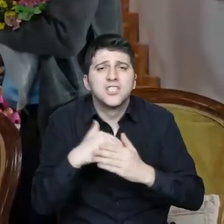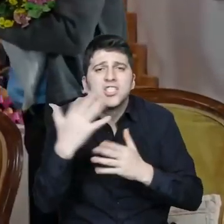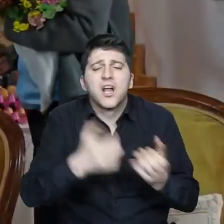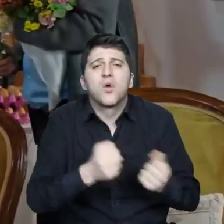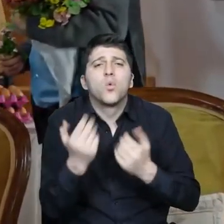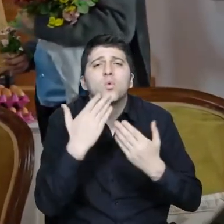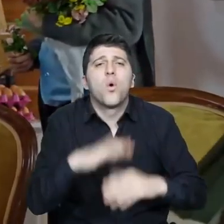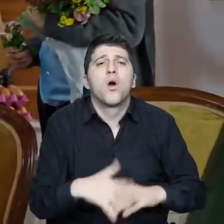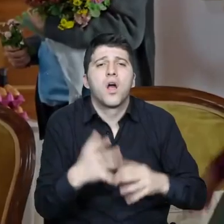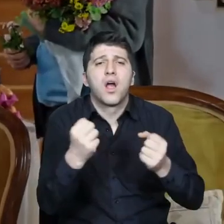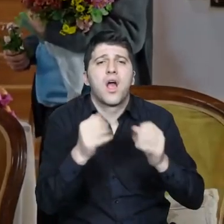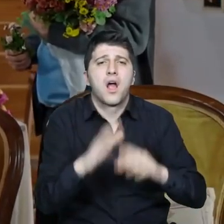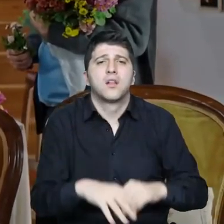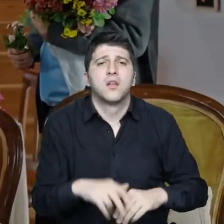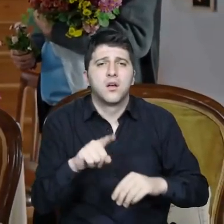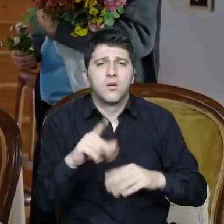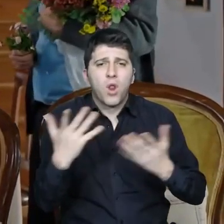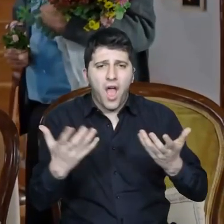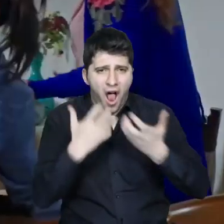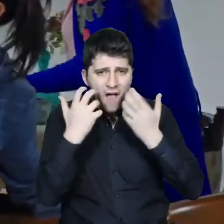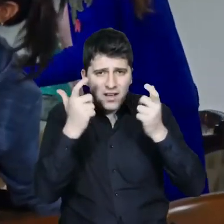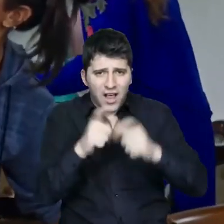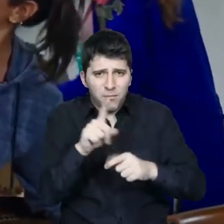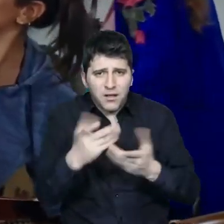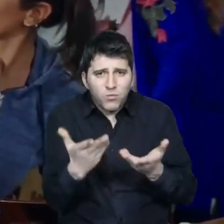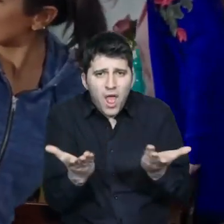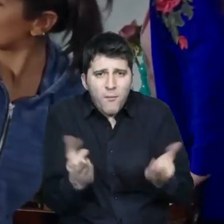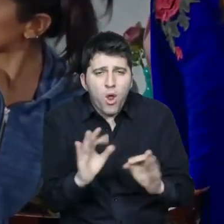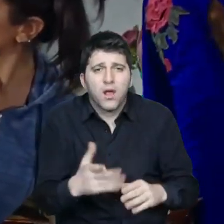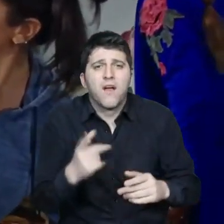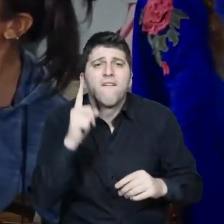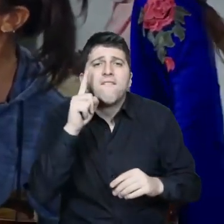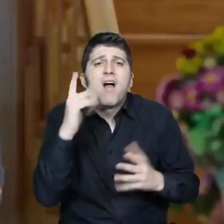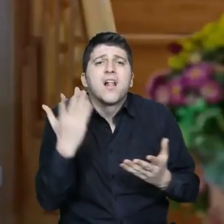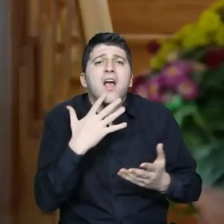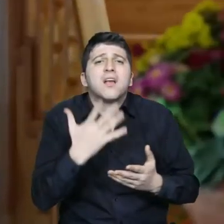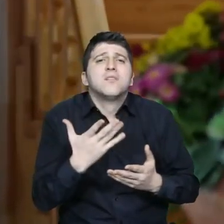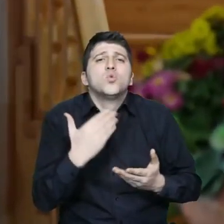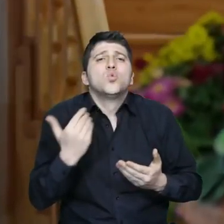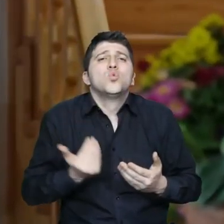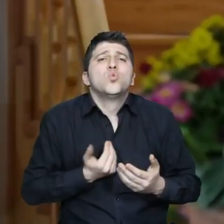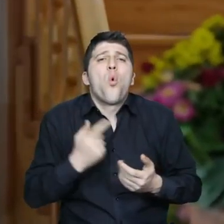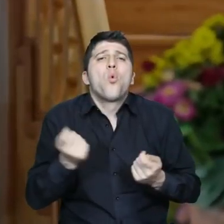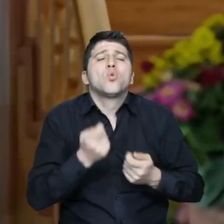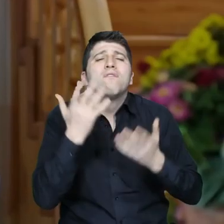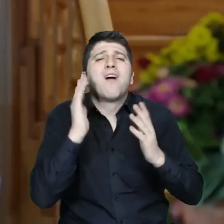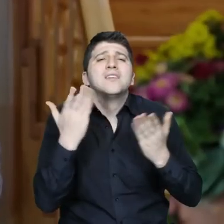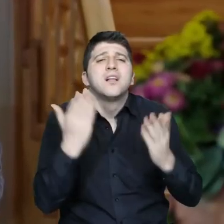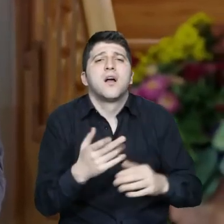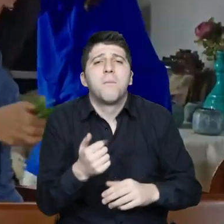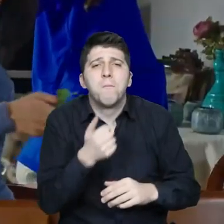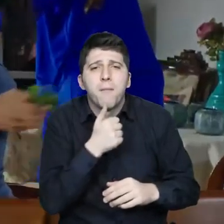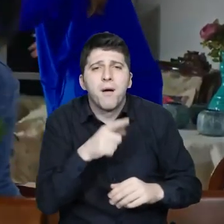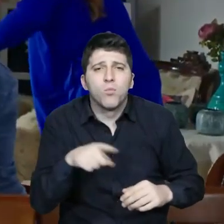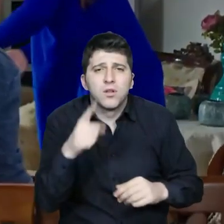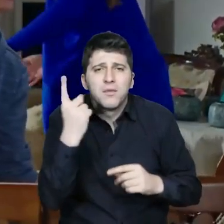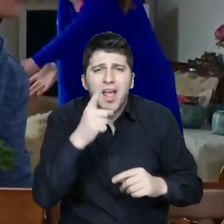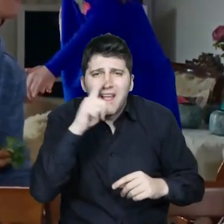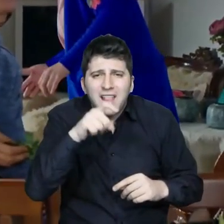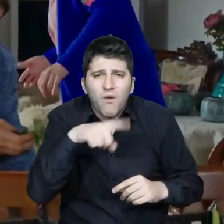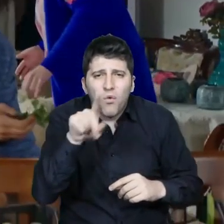çıkaramadık. Kaldılar burada. Ahır mı kızım burası? Bu ne hal? Vallahi yoğurt doldu içerisi baba. Ya baba, buralarda bir yerde bir de bir